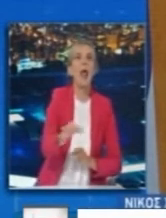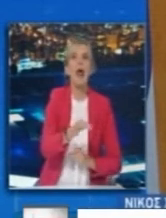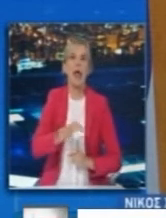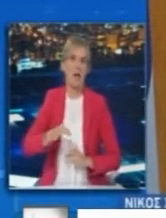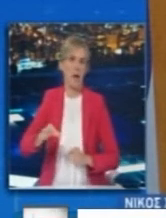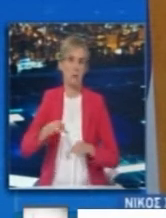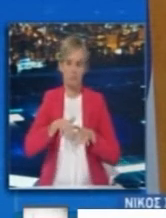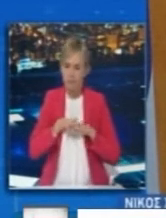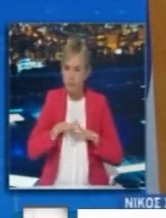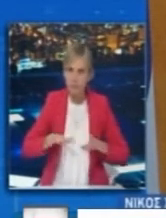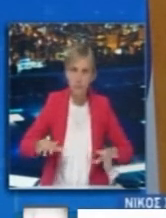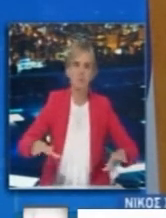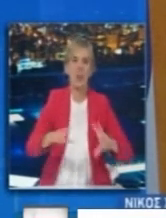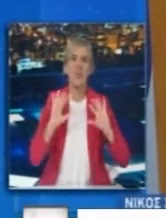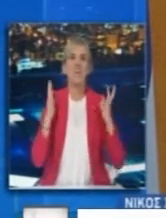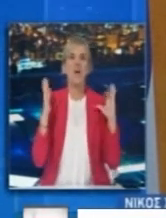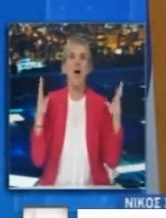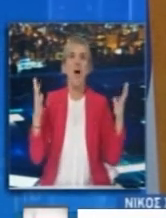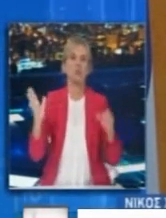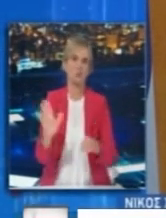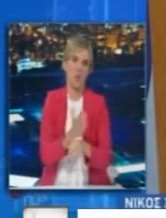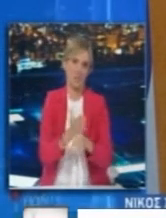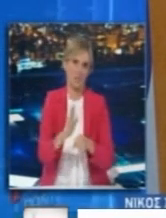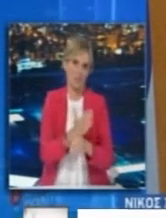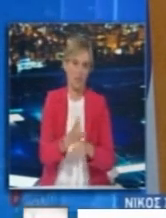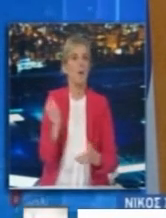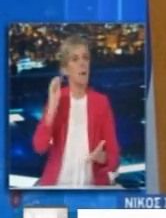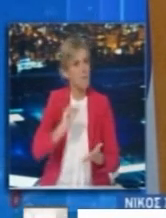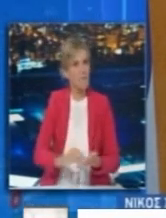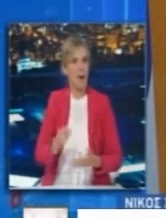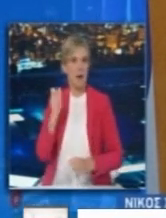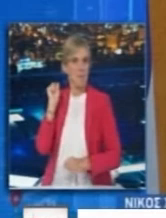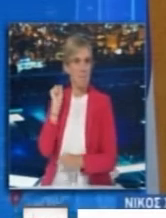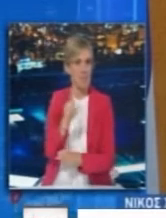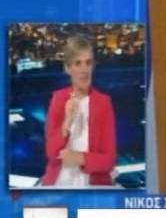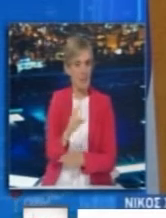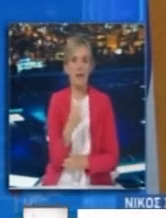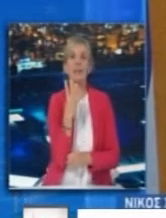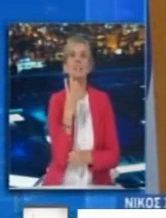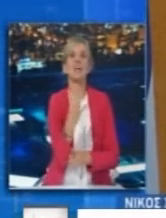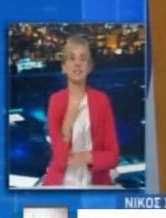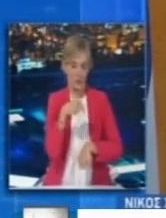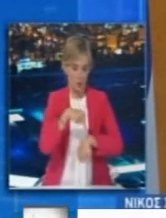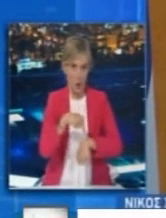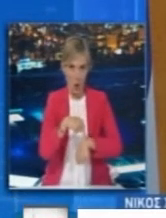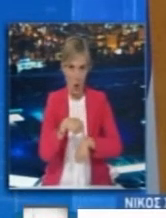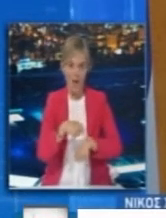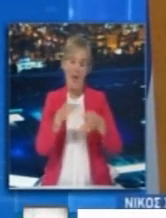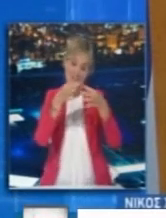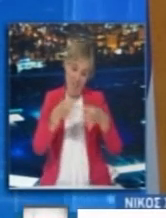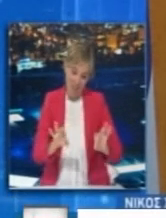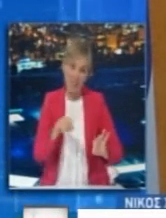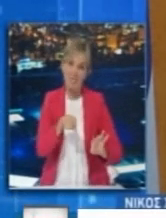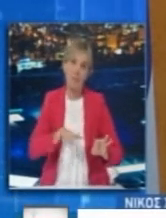δασική έκταση. Μέσω του 112 με μήνυμα στις 4 και 5 ζητήθηκε εκένωση του οικισμού Ελέα Δωρίδας και στη συνέχεια